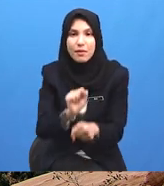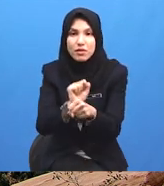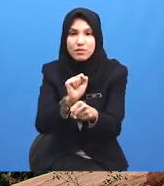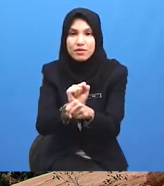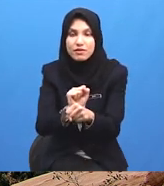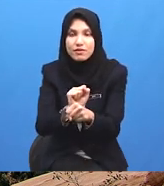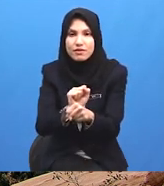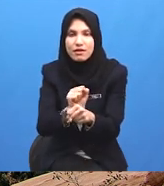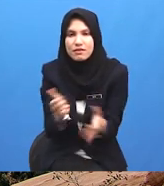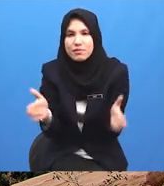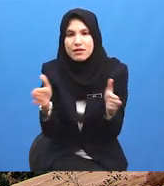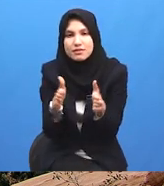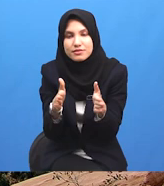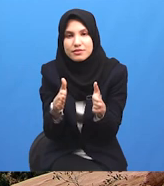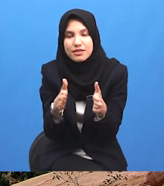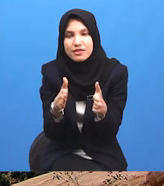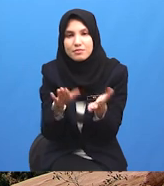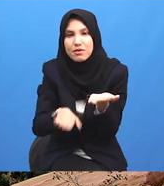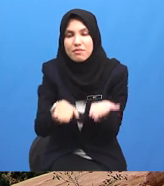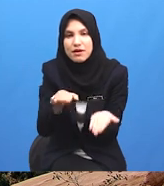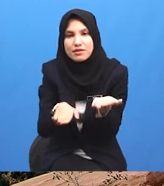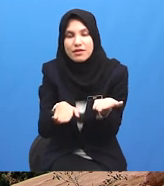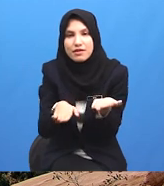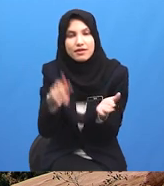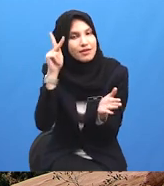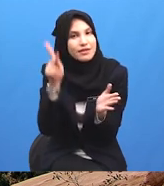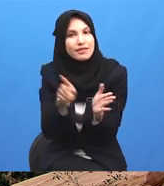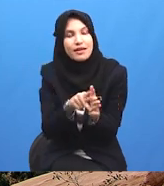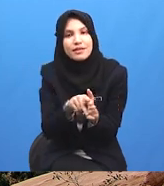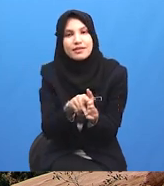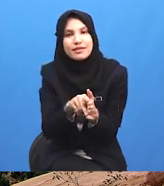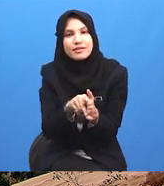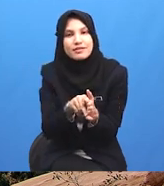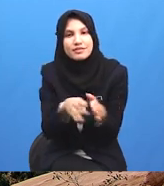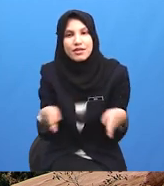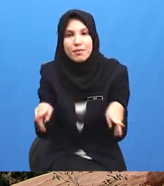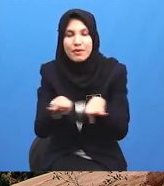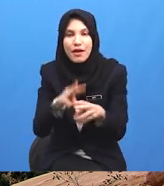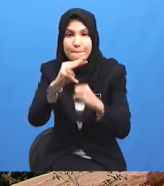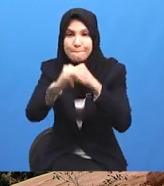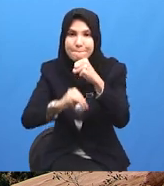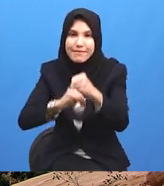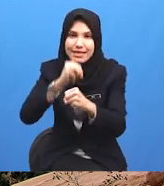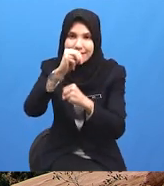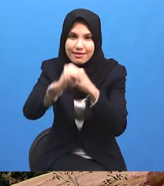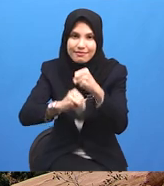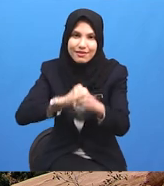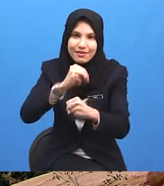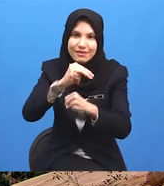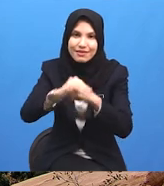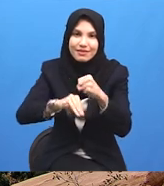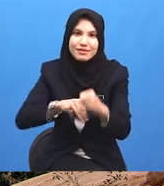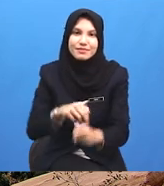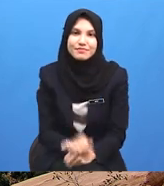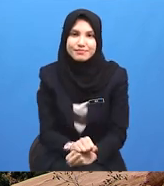Batu-batu yang lebih kecil berbanding asteroid dikenali sebagai meteoroid. Okey,